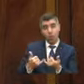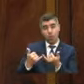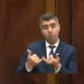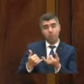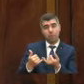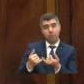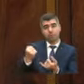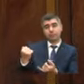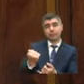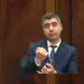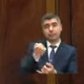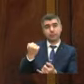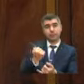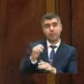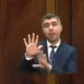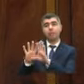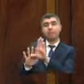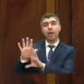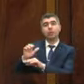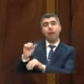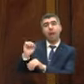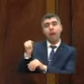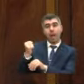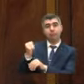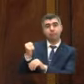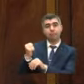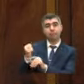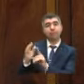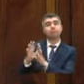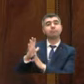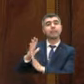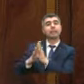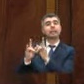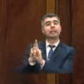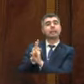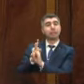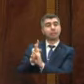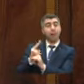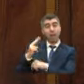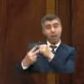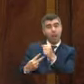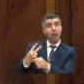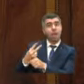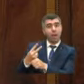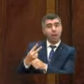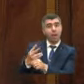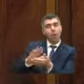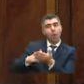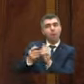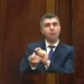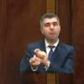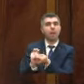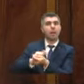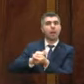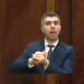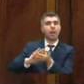ذلك السياسات اللي كانت هذه 15 عام هي اللي أدت لهذا التأخر. ما يمكنش نجي أنا في عامين وتقول لي قلب جميع المؤشرات مرة